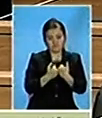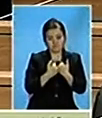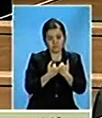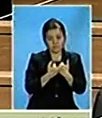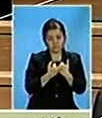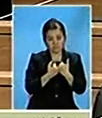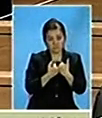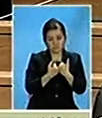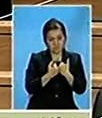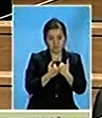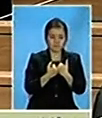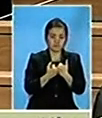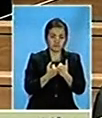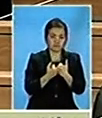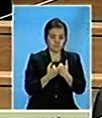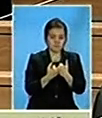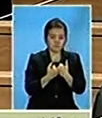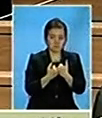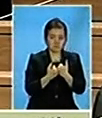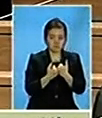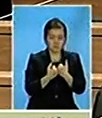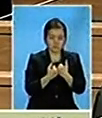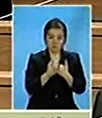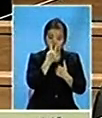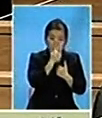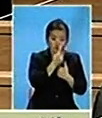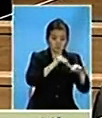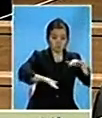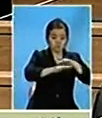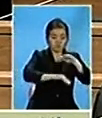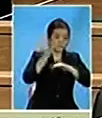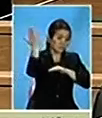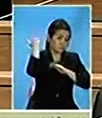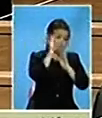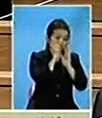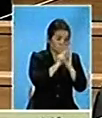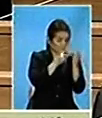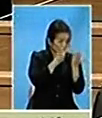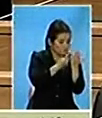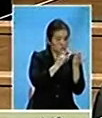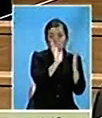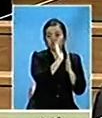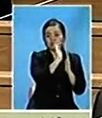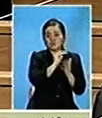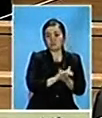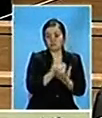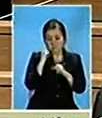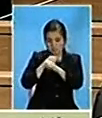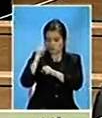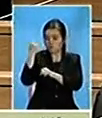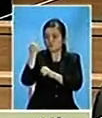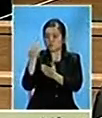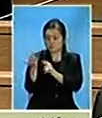เขาจะไม่มีการอ้างอิงกฎหมายฉบับเก่าเพราะว่าจะต้องทำให้ผู้